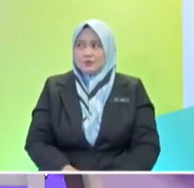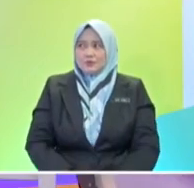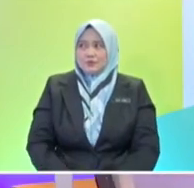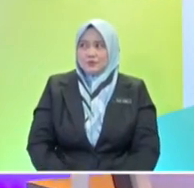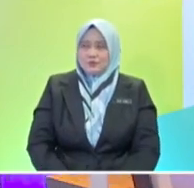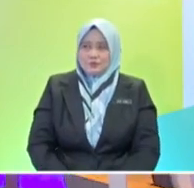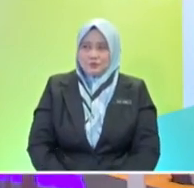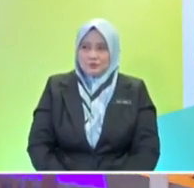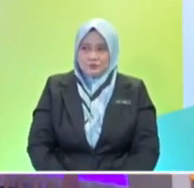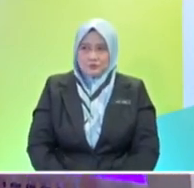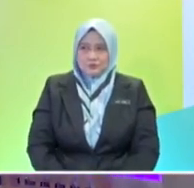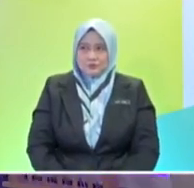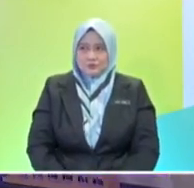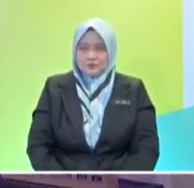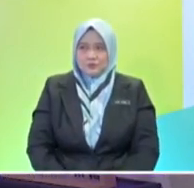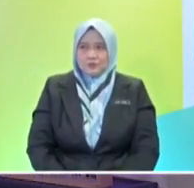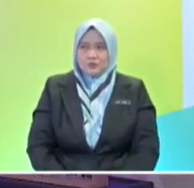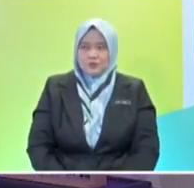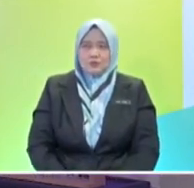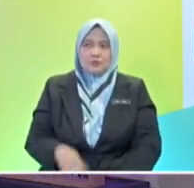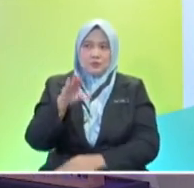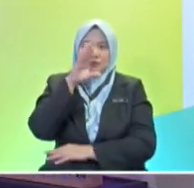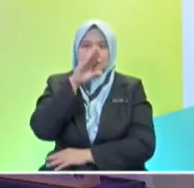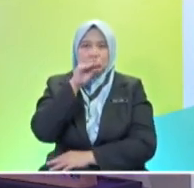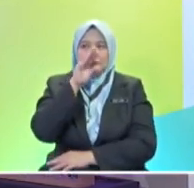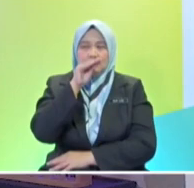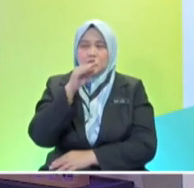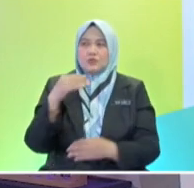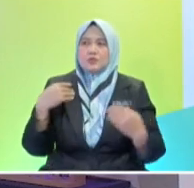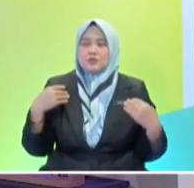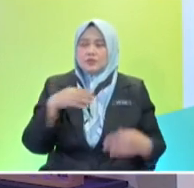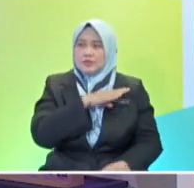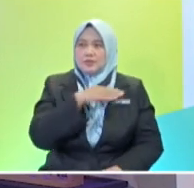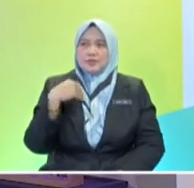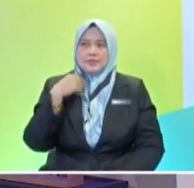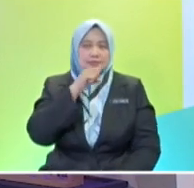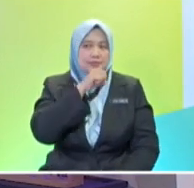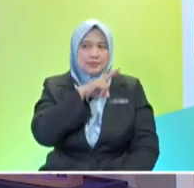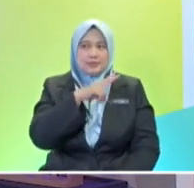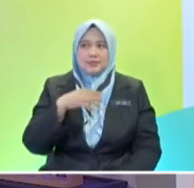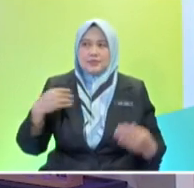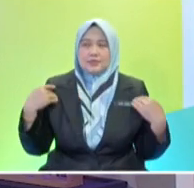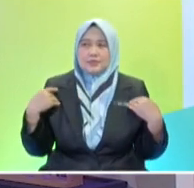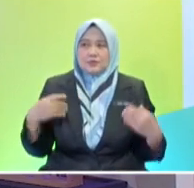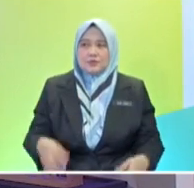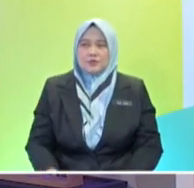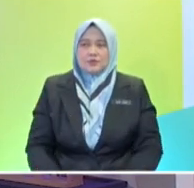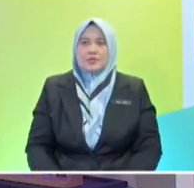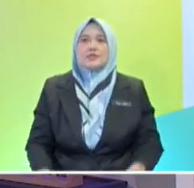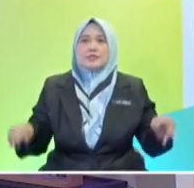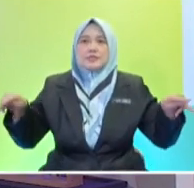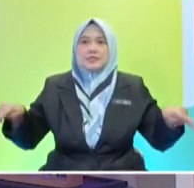di akhirnya nanti selepas Mira selesai. Boleh cikgu, yang ini ialah namanya selaput